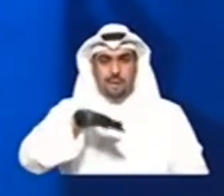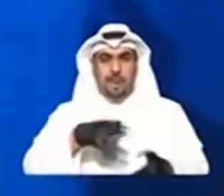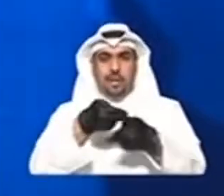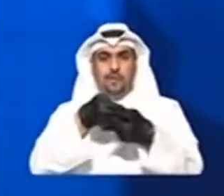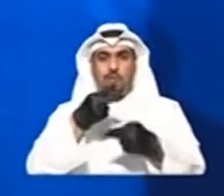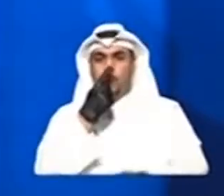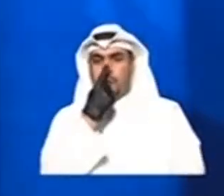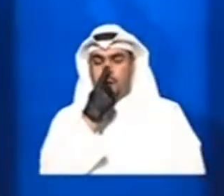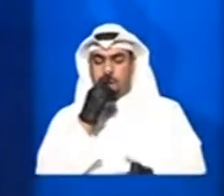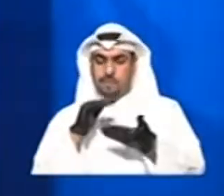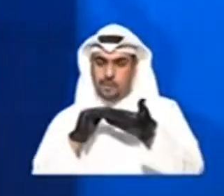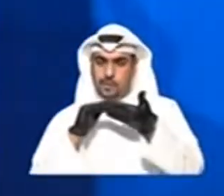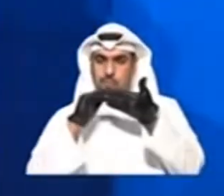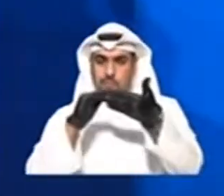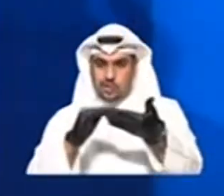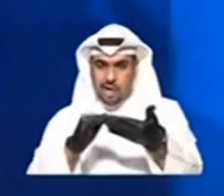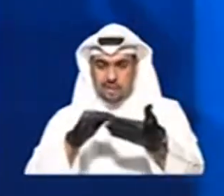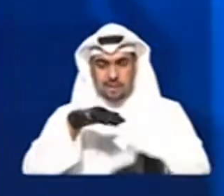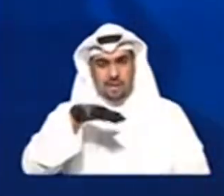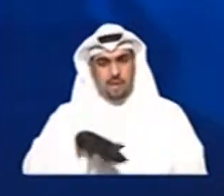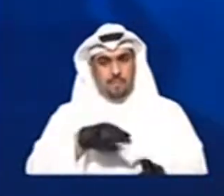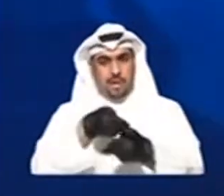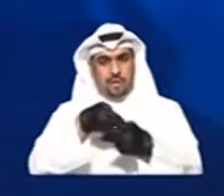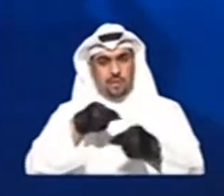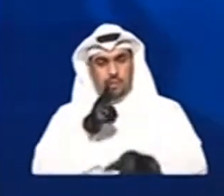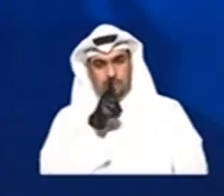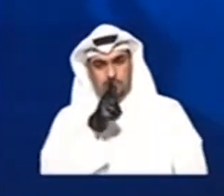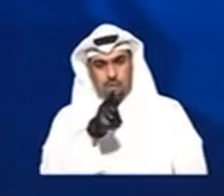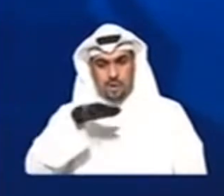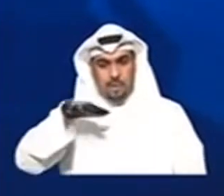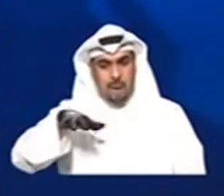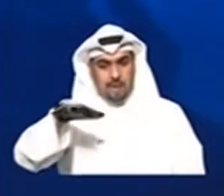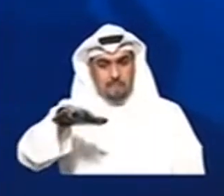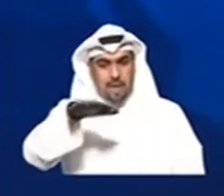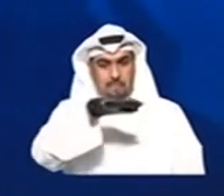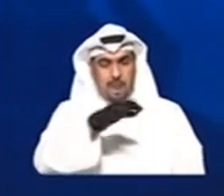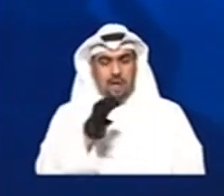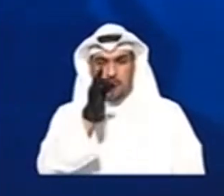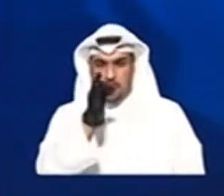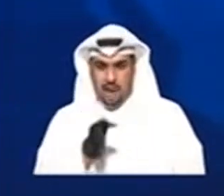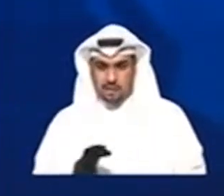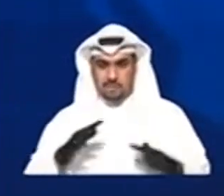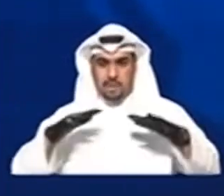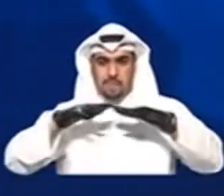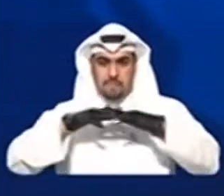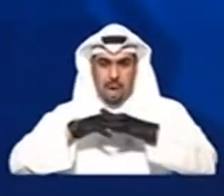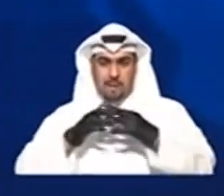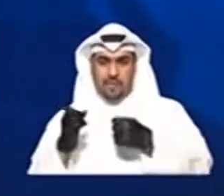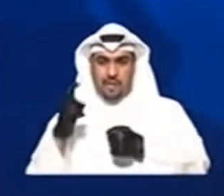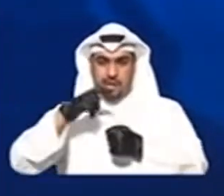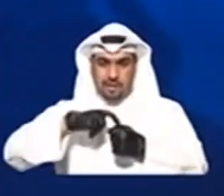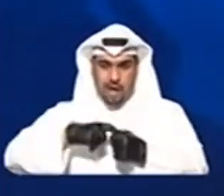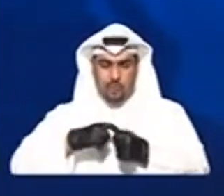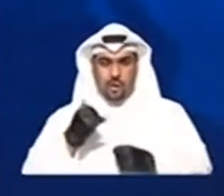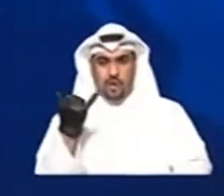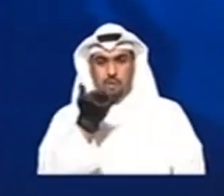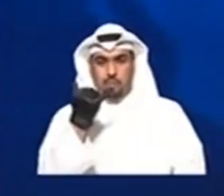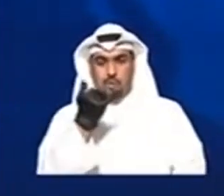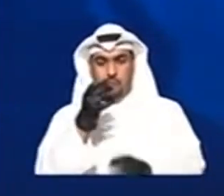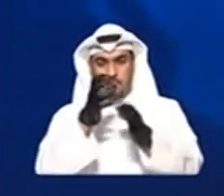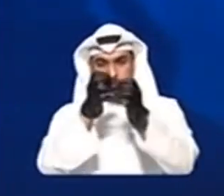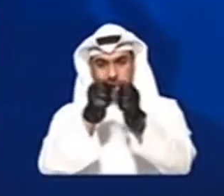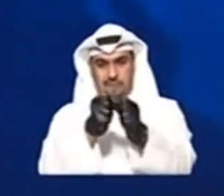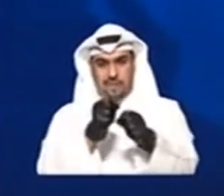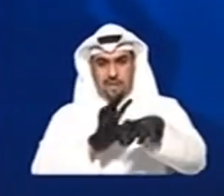عامة وأثناء بذلها الجهود ضد وباء كورونا أن يستمر في جهوده لمساعدة شعوب العالم في المشاكل